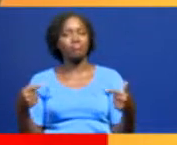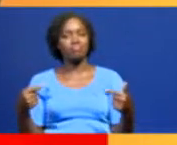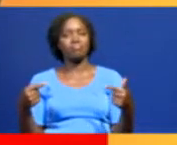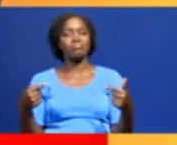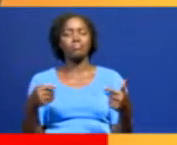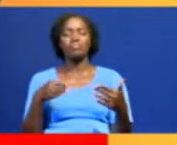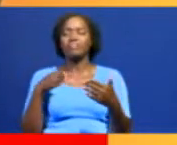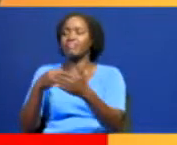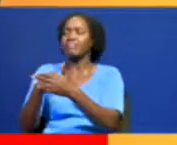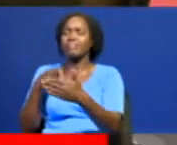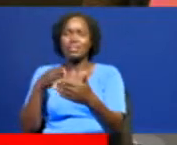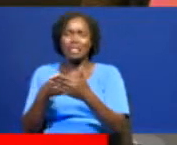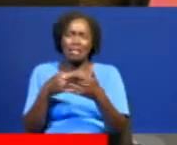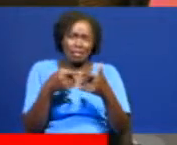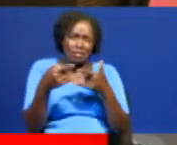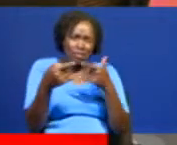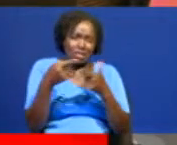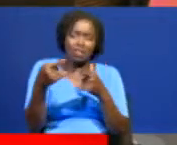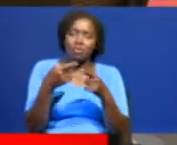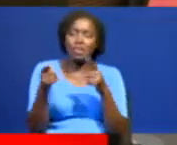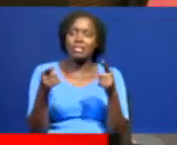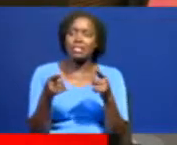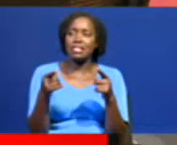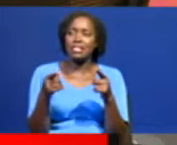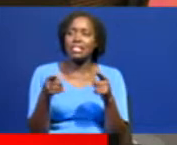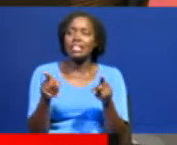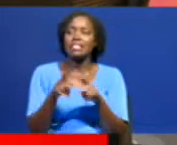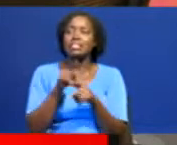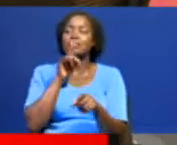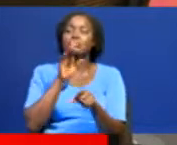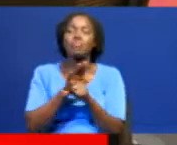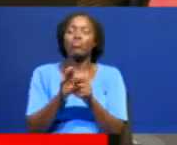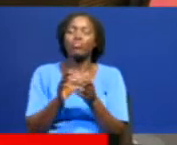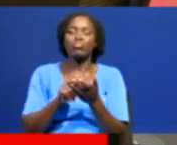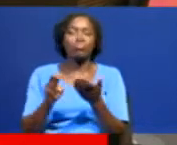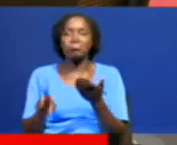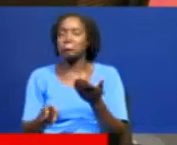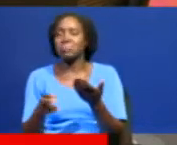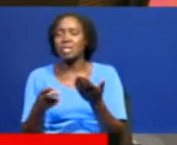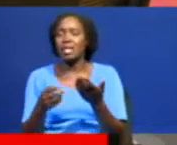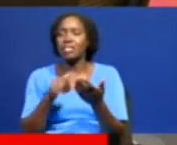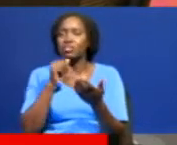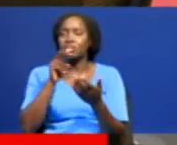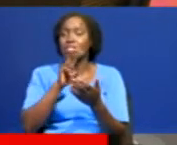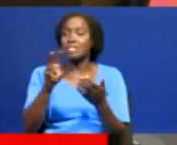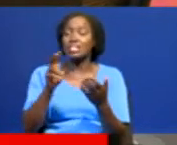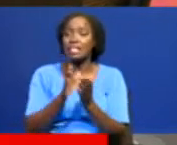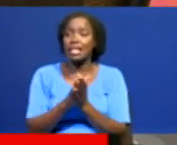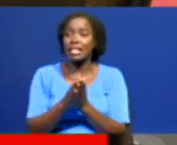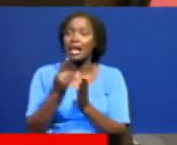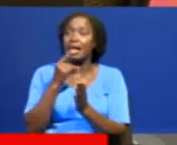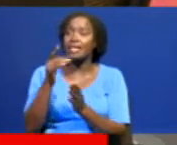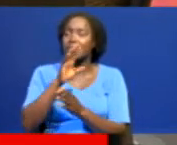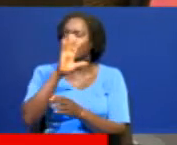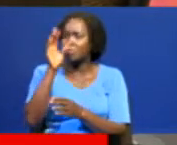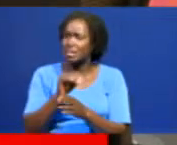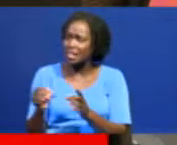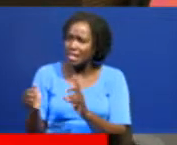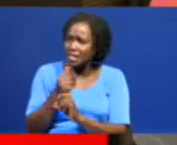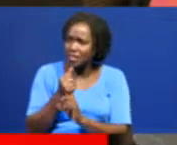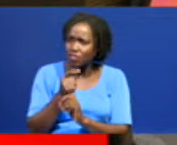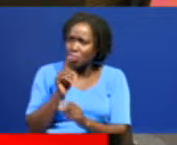roadblock. Tunang'ana nazo kidogo lakini ahadi zinatoka. Sijaona serikali ambayo imetoa ahadi yake 100% kwa